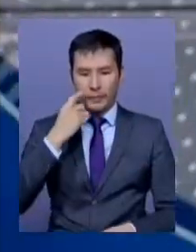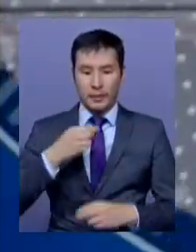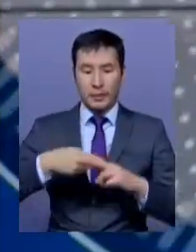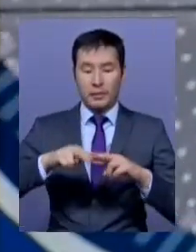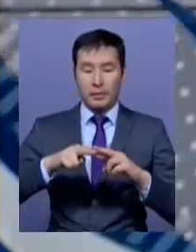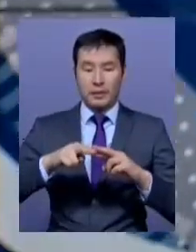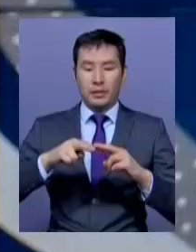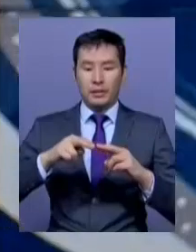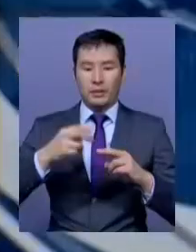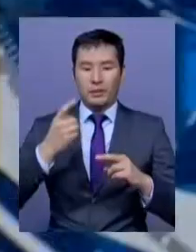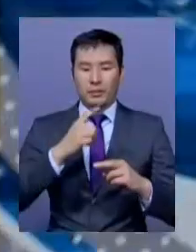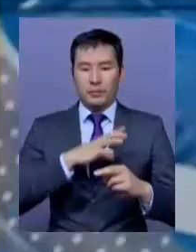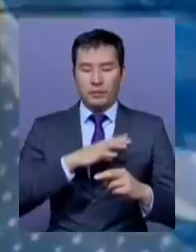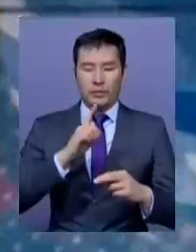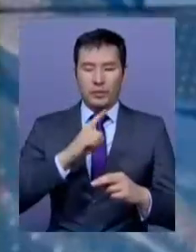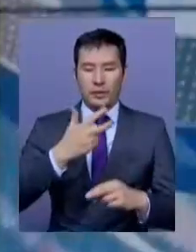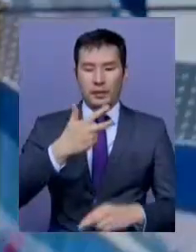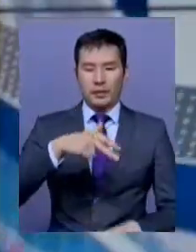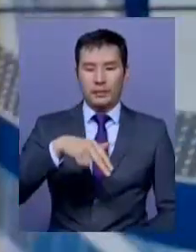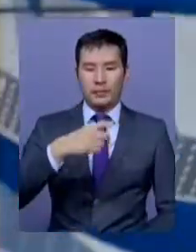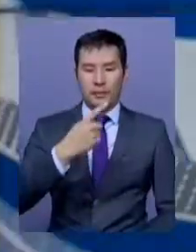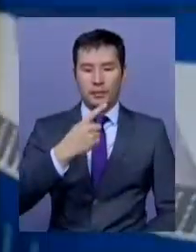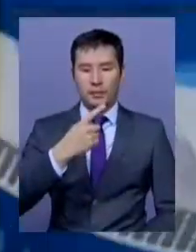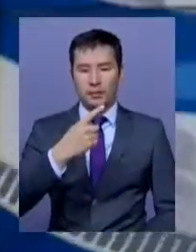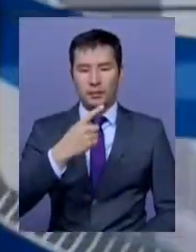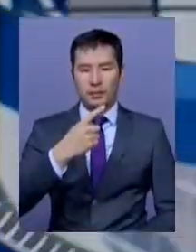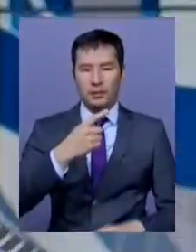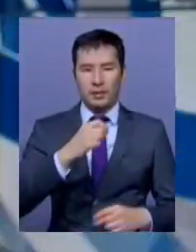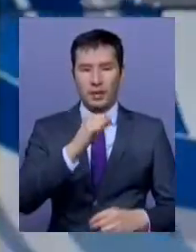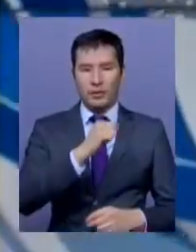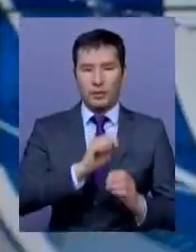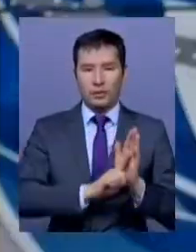маңызды нысандарды аралады. Толығырақ Наскен еркін айтып береді.